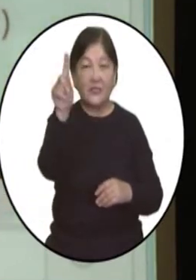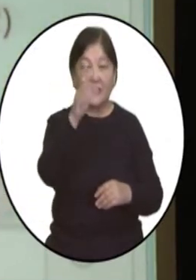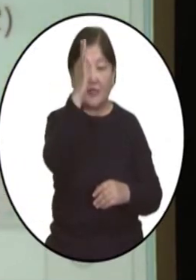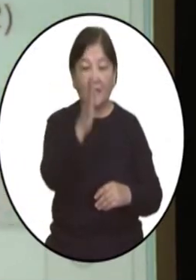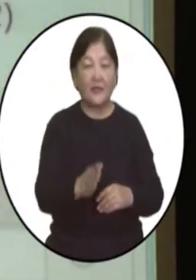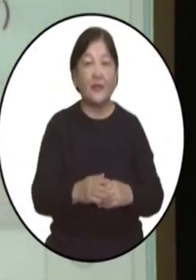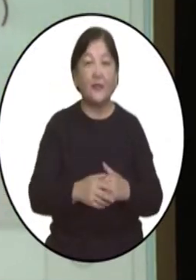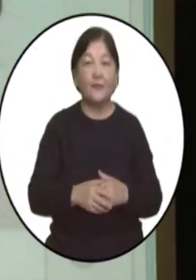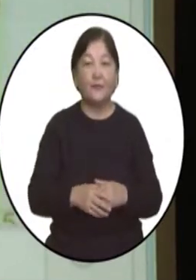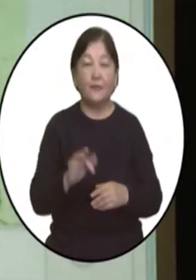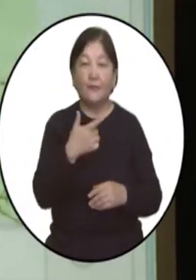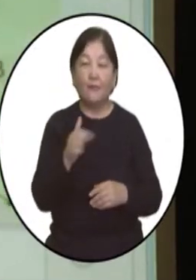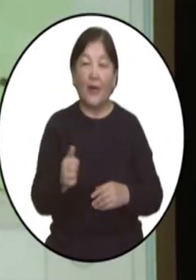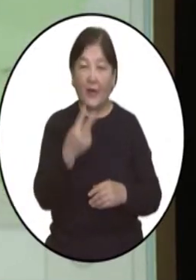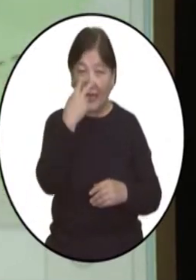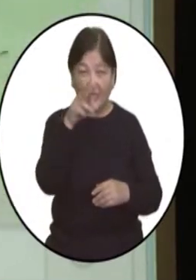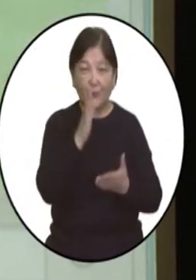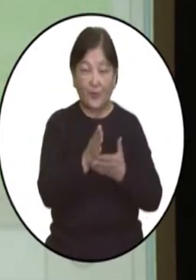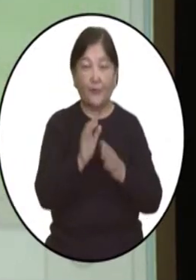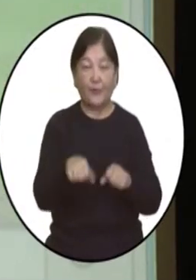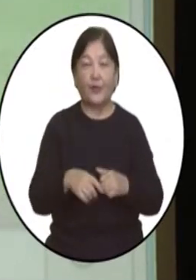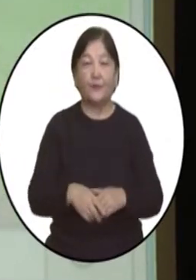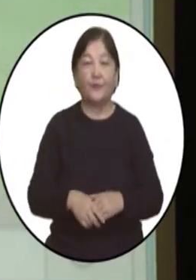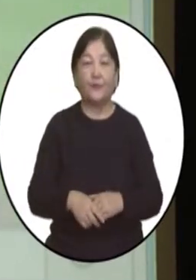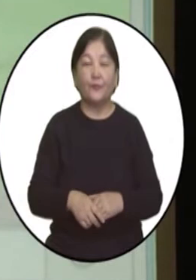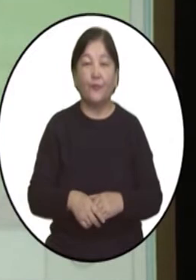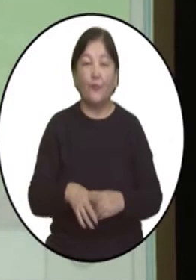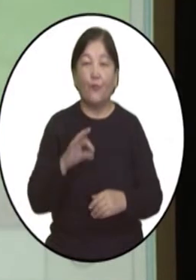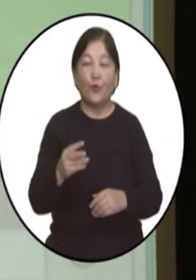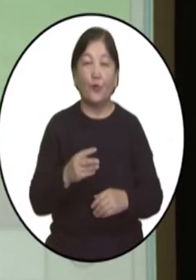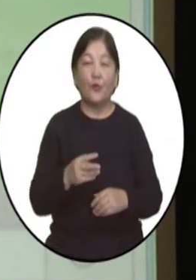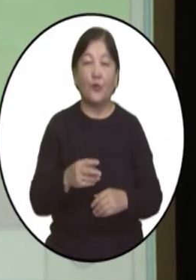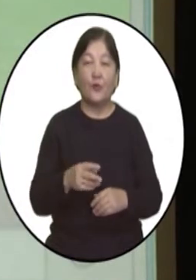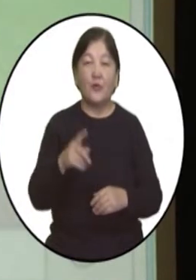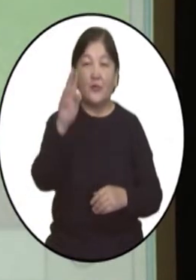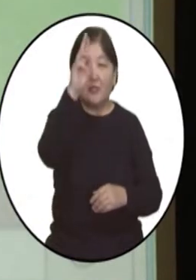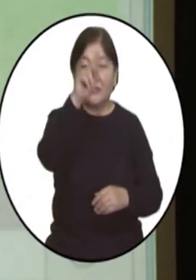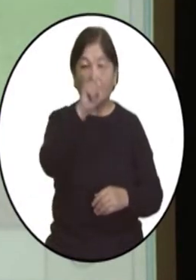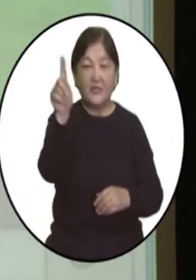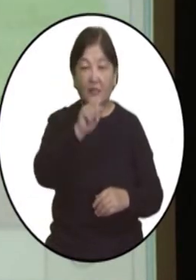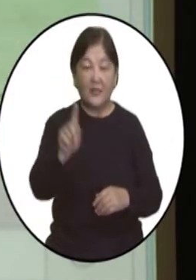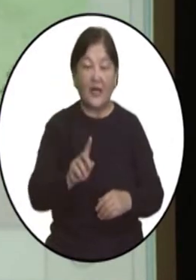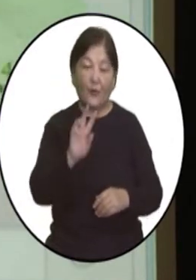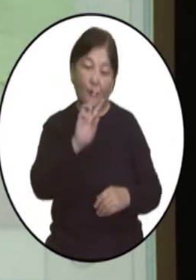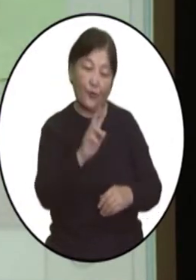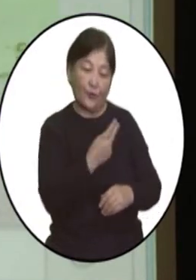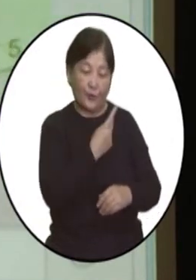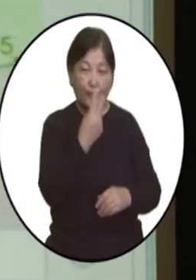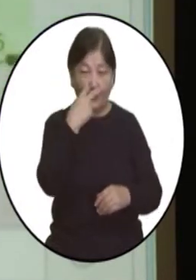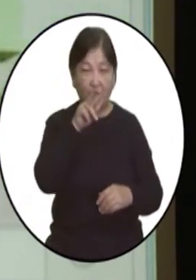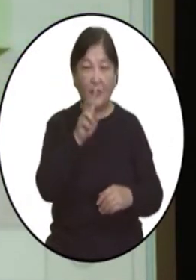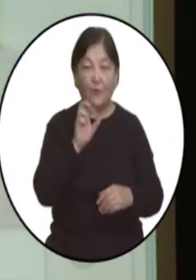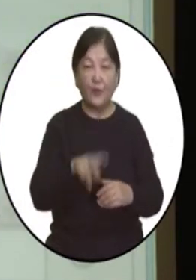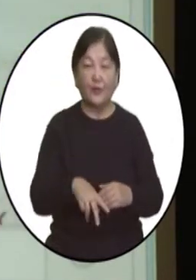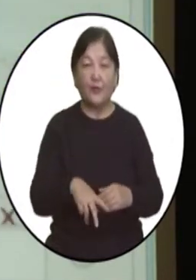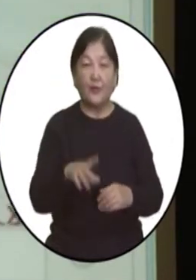байгаа харж болно. За мөн Z-ийн дагуу хөдөлгөе.